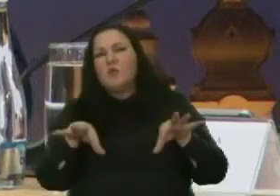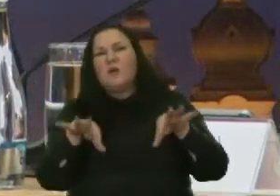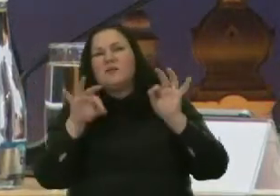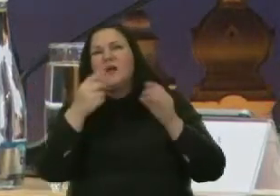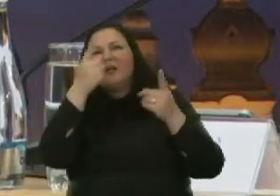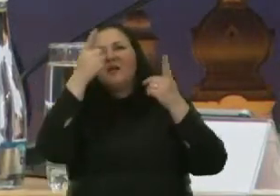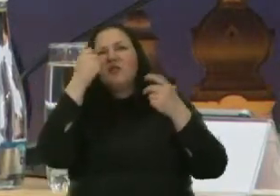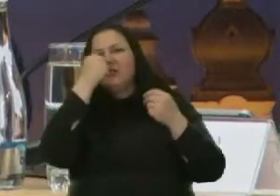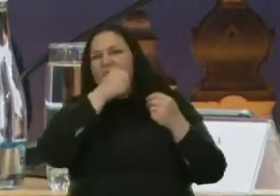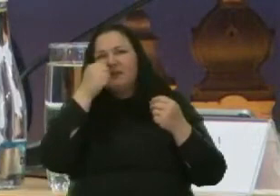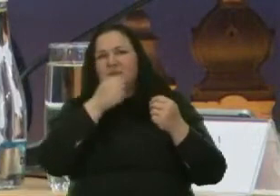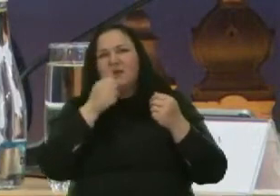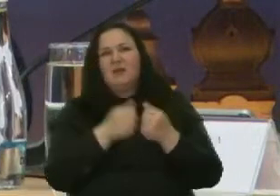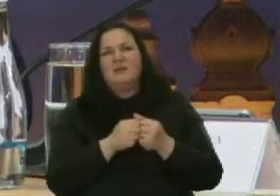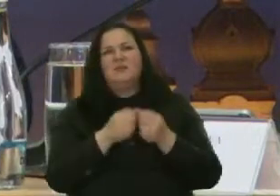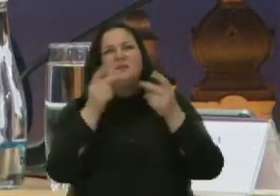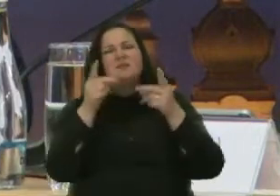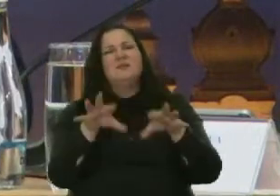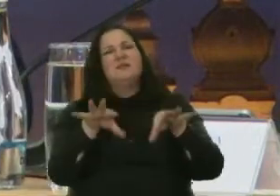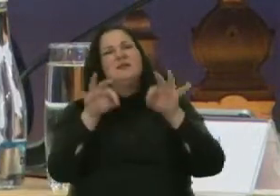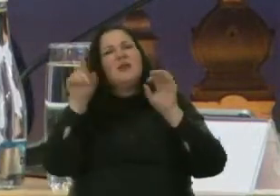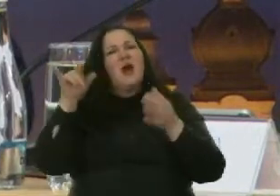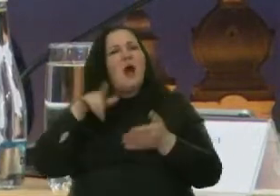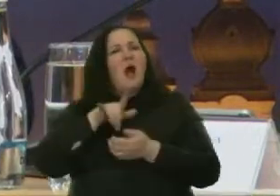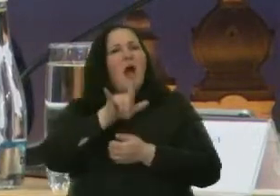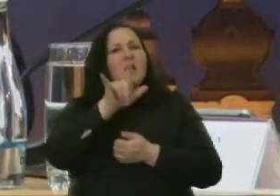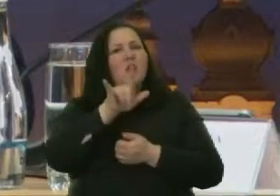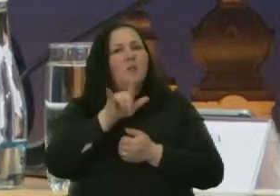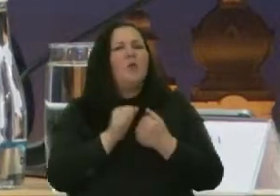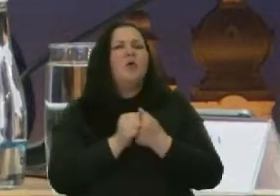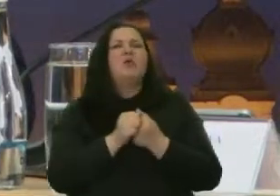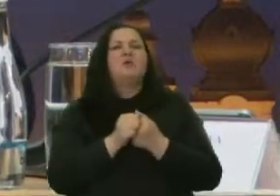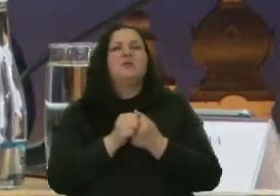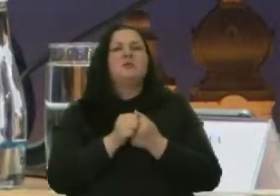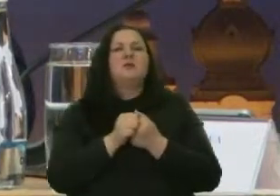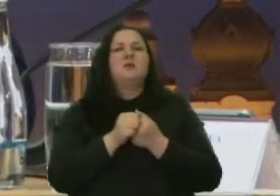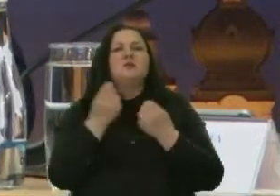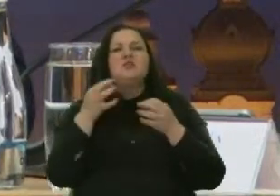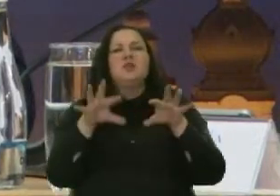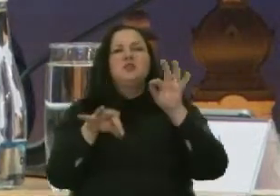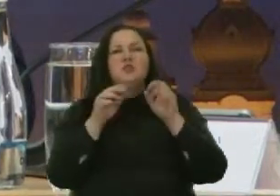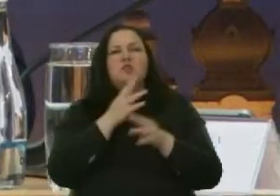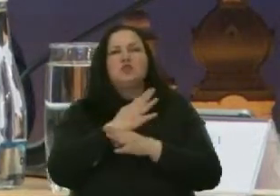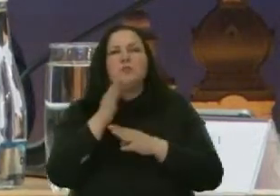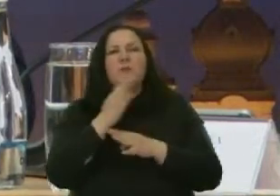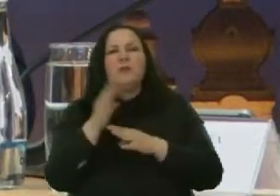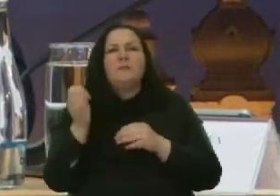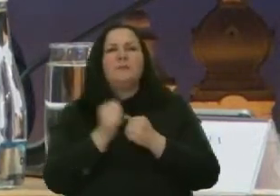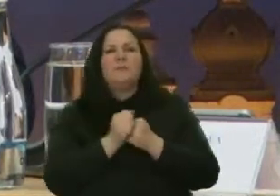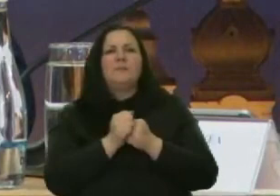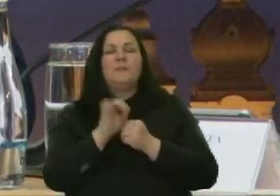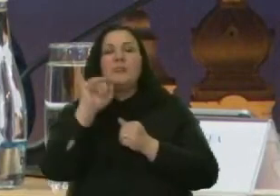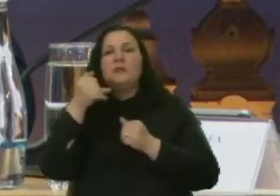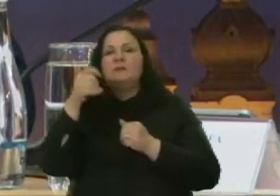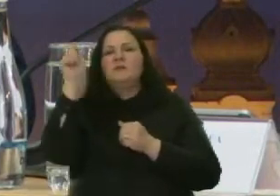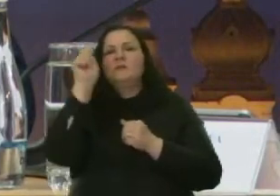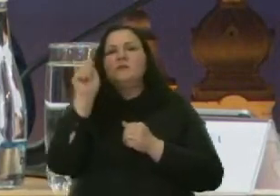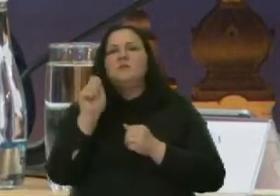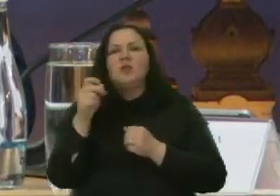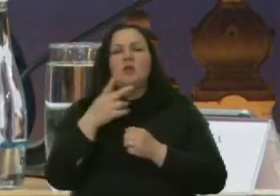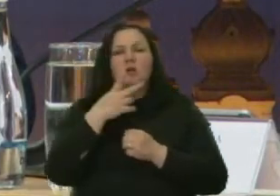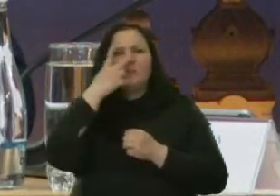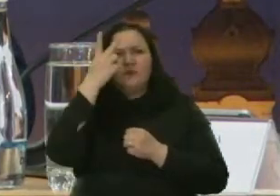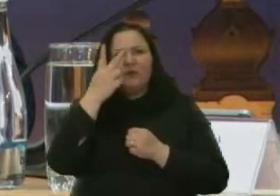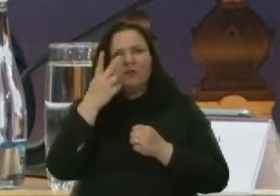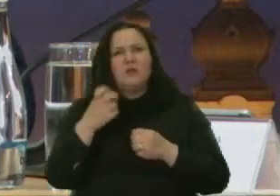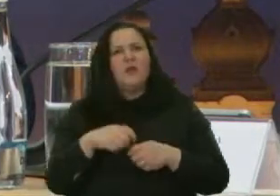finalizarea Park and ridul de la aeroport găsim niște soluții suplimentare și ne ajută în direcția aceasta ă proiectul care vizează